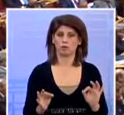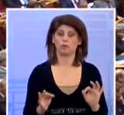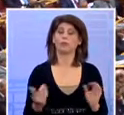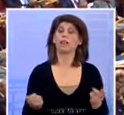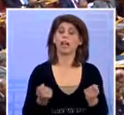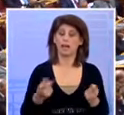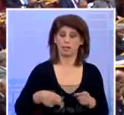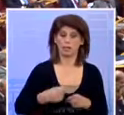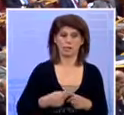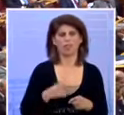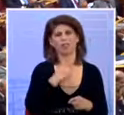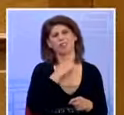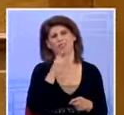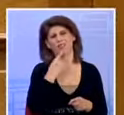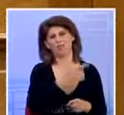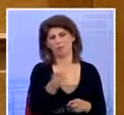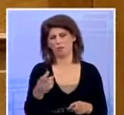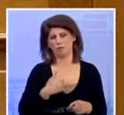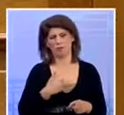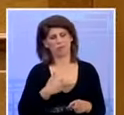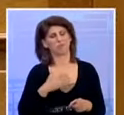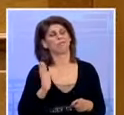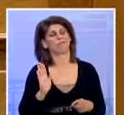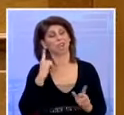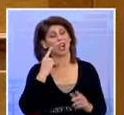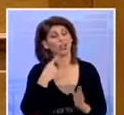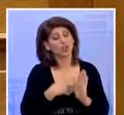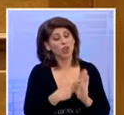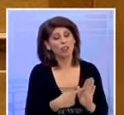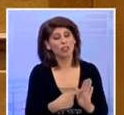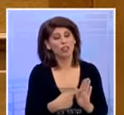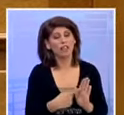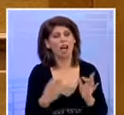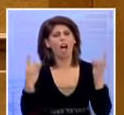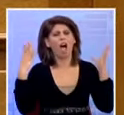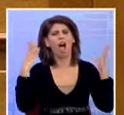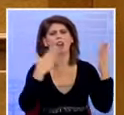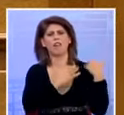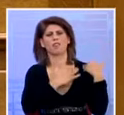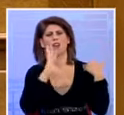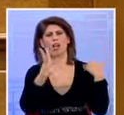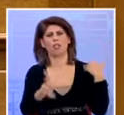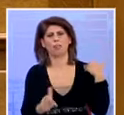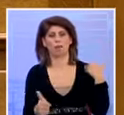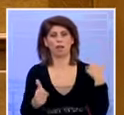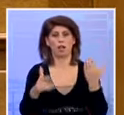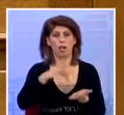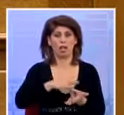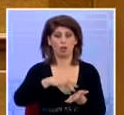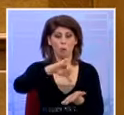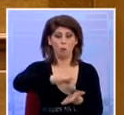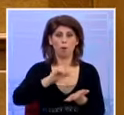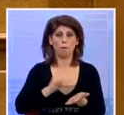κάνετε στη χώρα δεν χρειάζεται να σας το πούμε εμείς. Το δείχνει κάθε μέρα η ανευθυνότητά σας. Το κέντρο της πόλης καταλήφθηκε